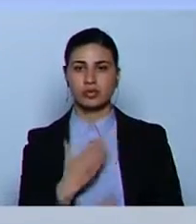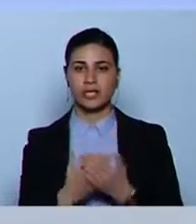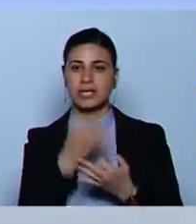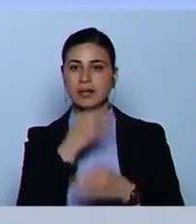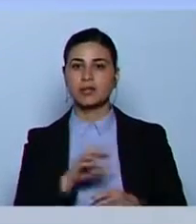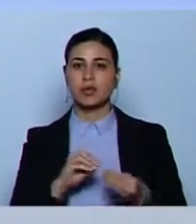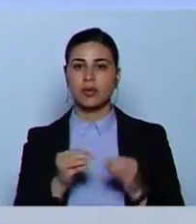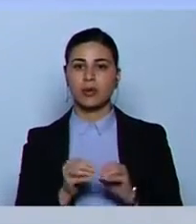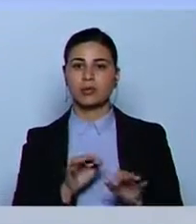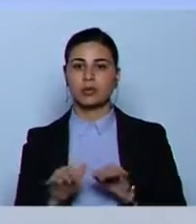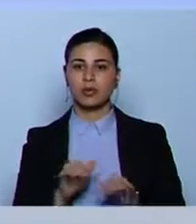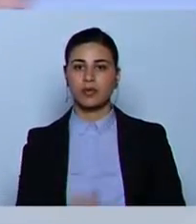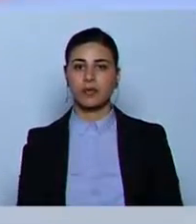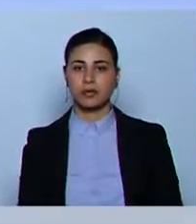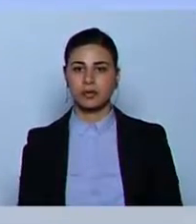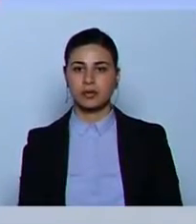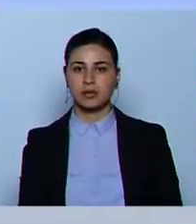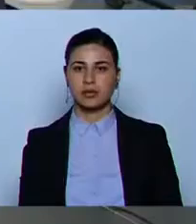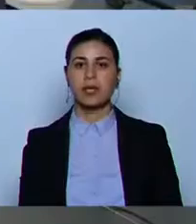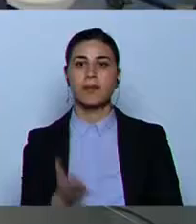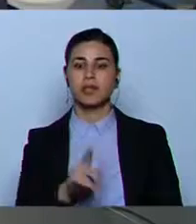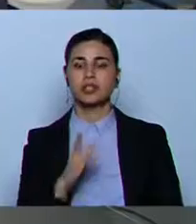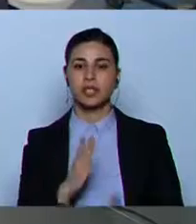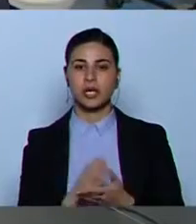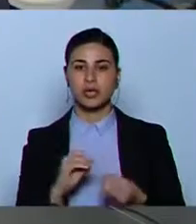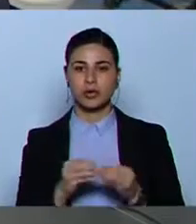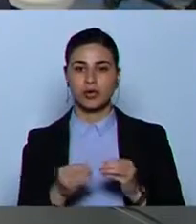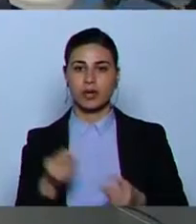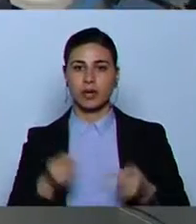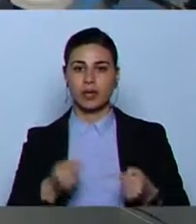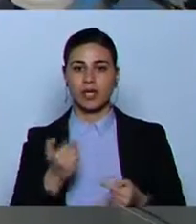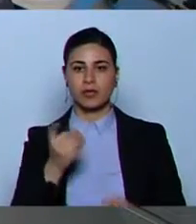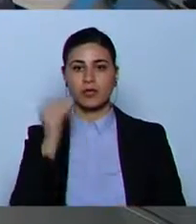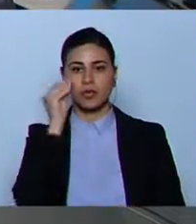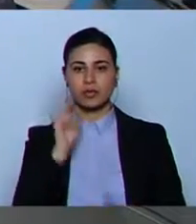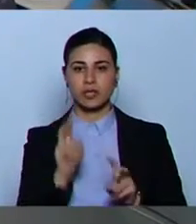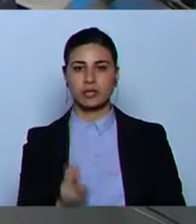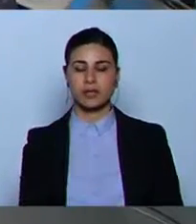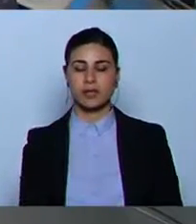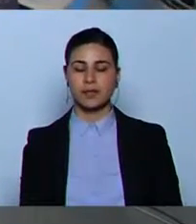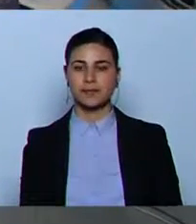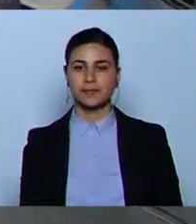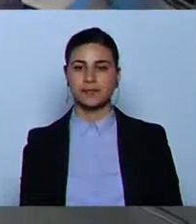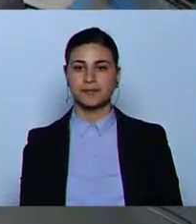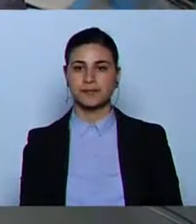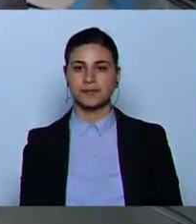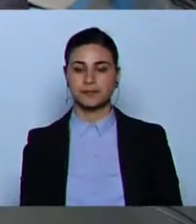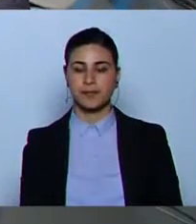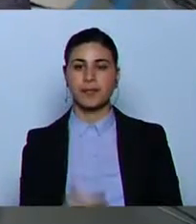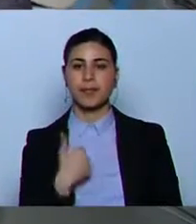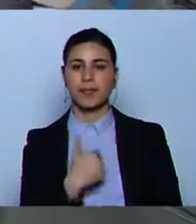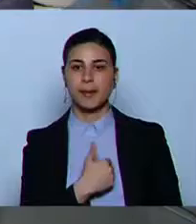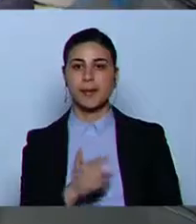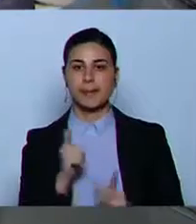ნებისმიერი პრობლემის მოგვარების მაშინ რაშია კონფლიქტი თქვენ შორის, თქვენ მოსაზრებებს შორის? უპირველესად მე მინდა დავეთანხმო